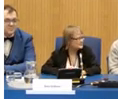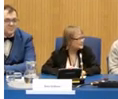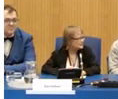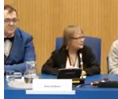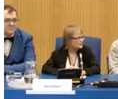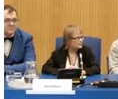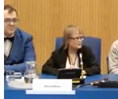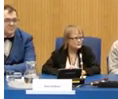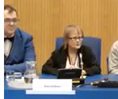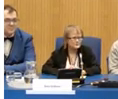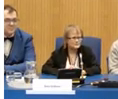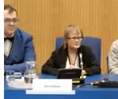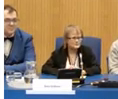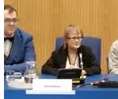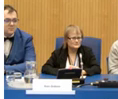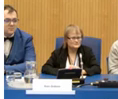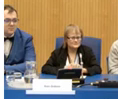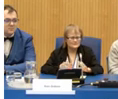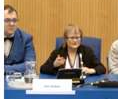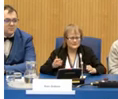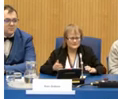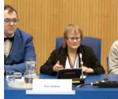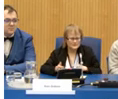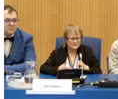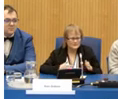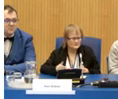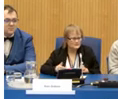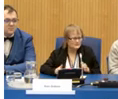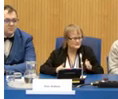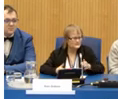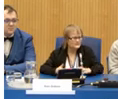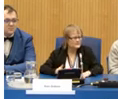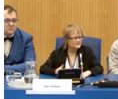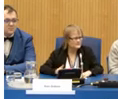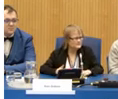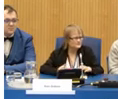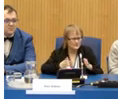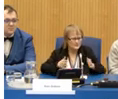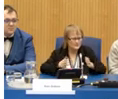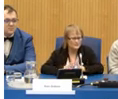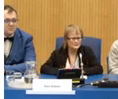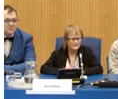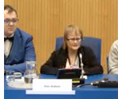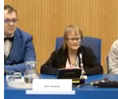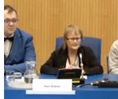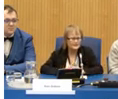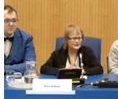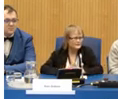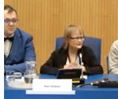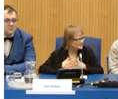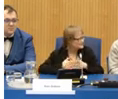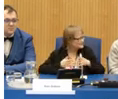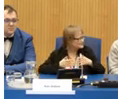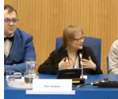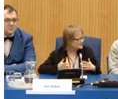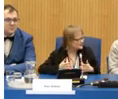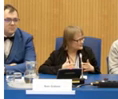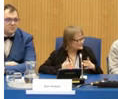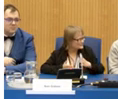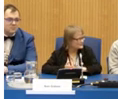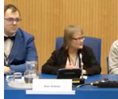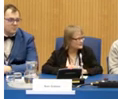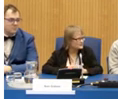Lebenswelten. Mhm. Und dort gibt es einen ständigen Wechsel zwischen Theorie und Praxis. Wir sind für die